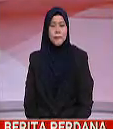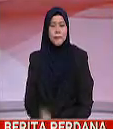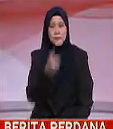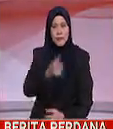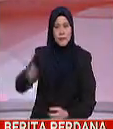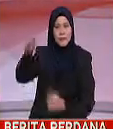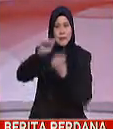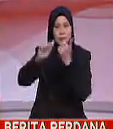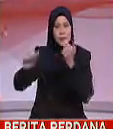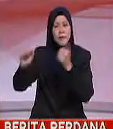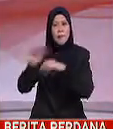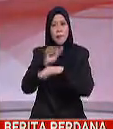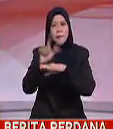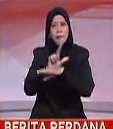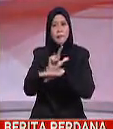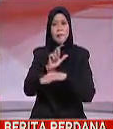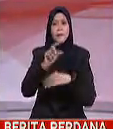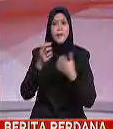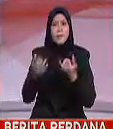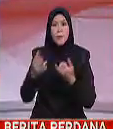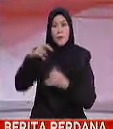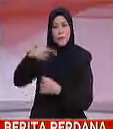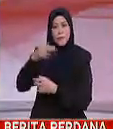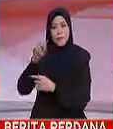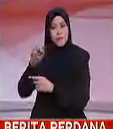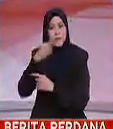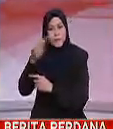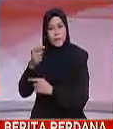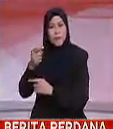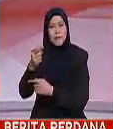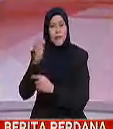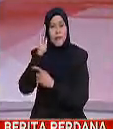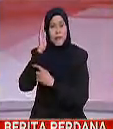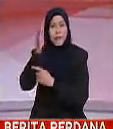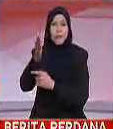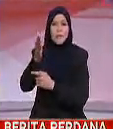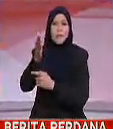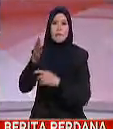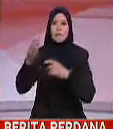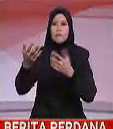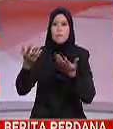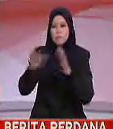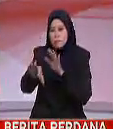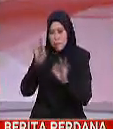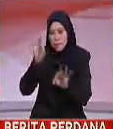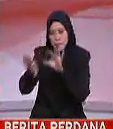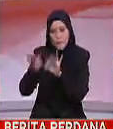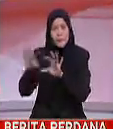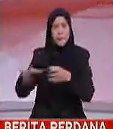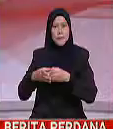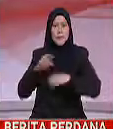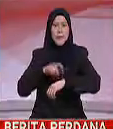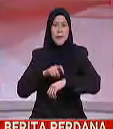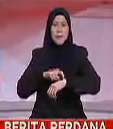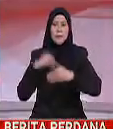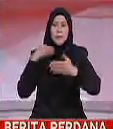Pengarah jawatankuasa latihan TTAM Poon Soon Cheong menyatakan pihaknya bakal mengadakan satu sesi pemilihan dalam masa